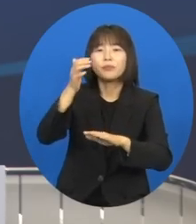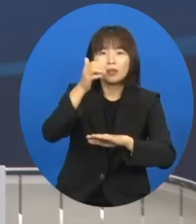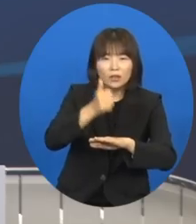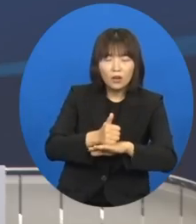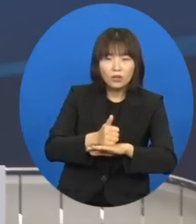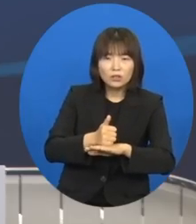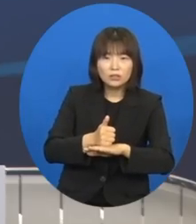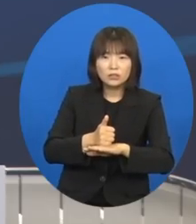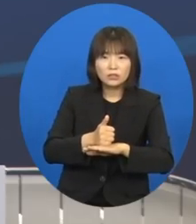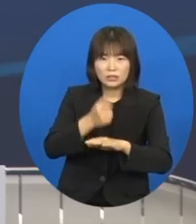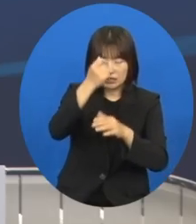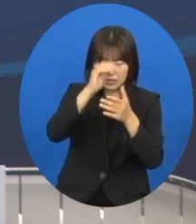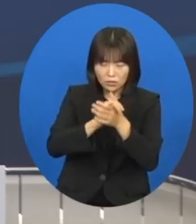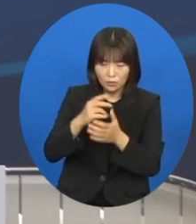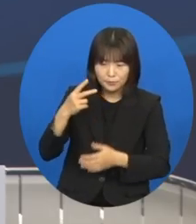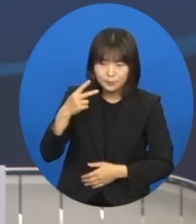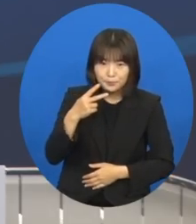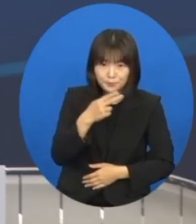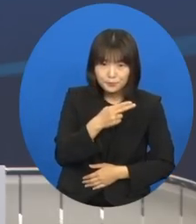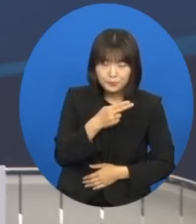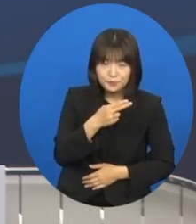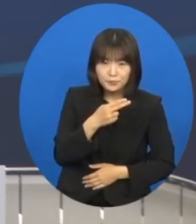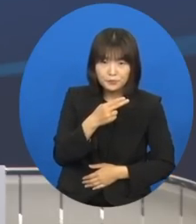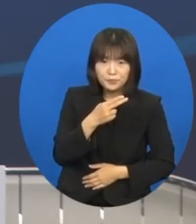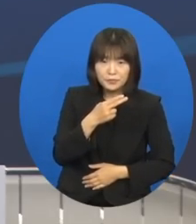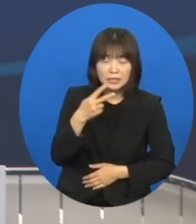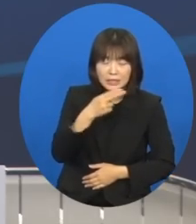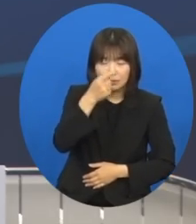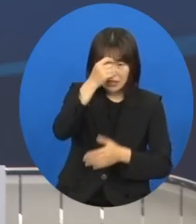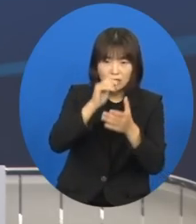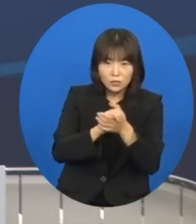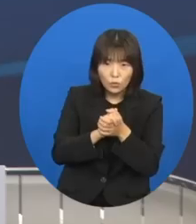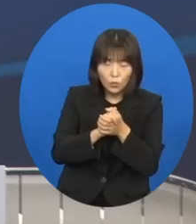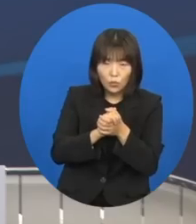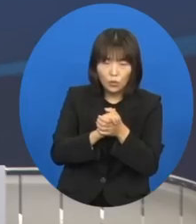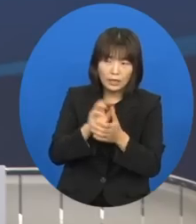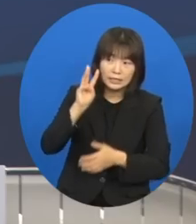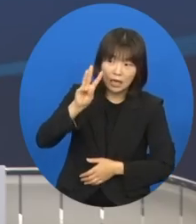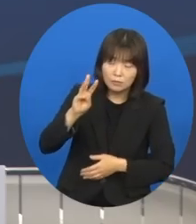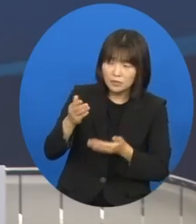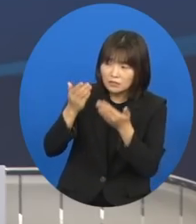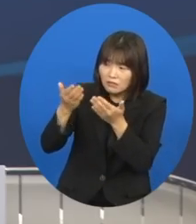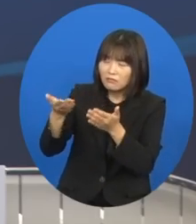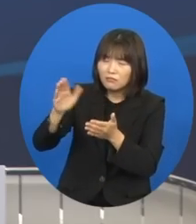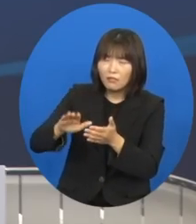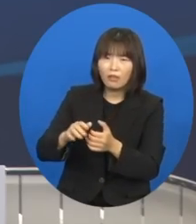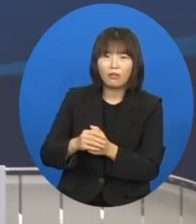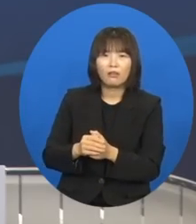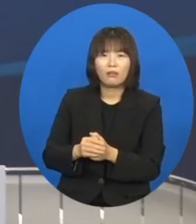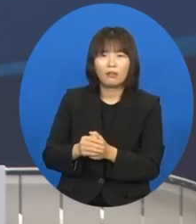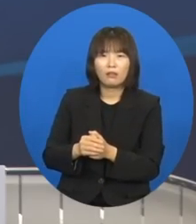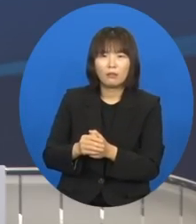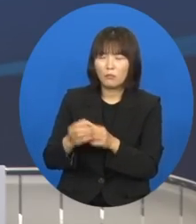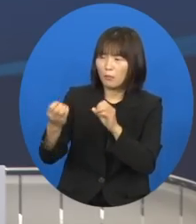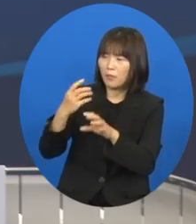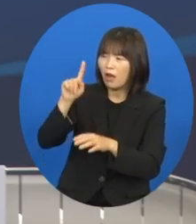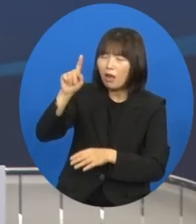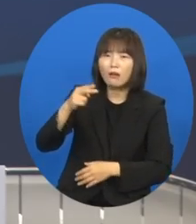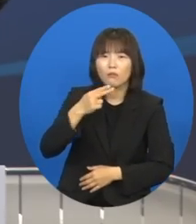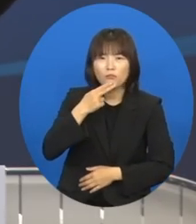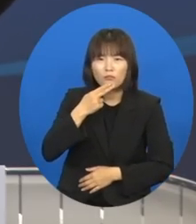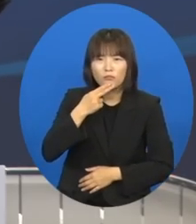금식 기도를 제 생에 처음 했는데 3일 금식 기도했는데 아무 일이 안 일어나는 거예요. 그때 한 기도원에 올라갔더니